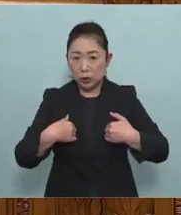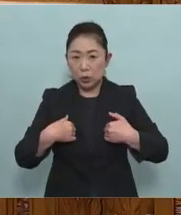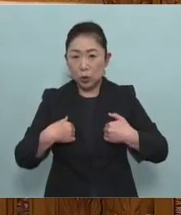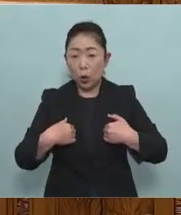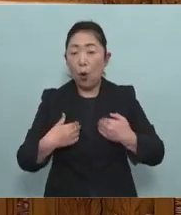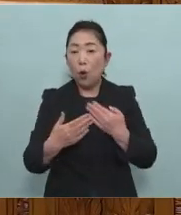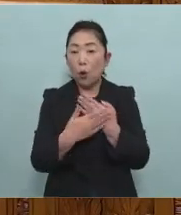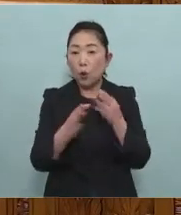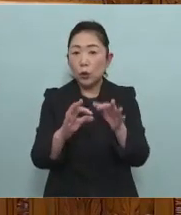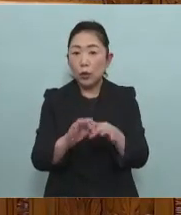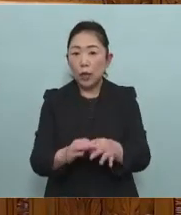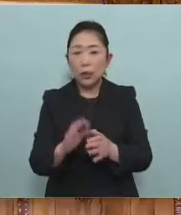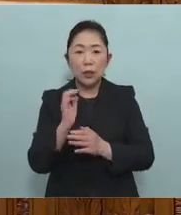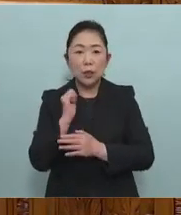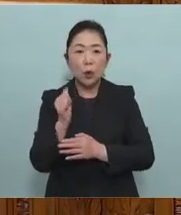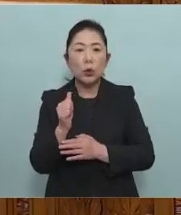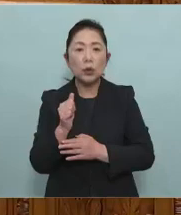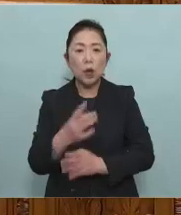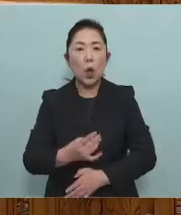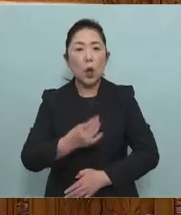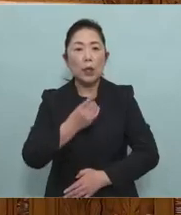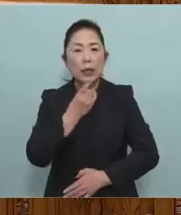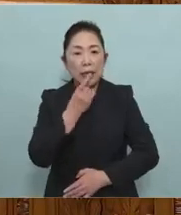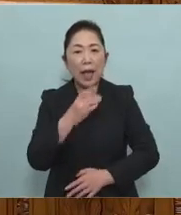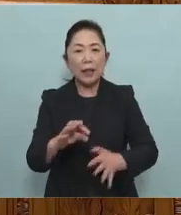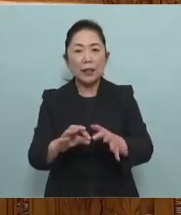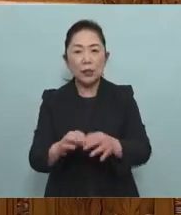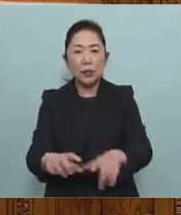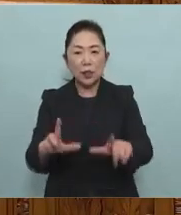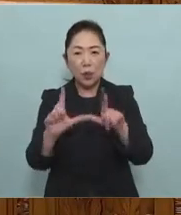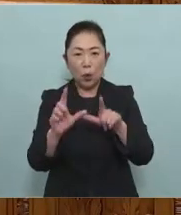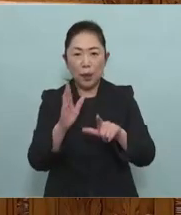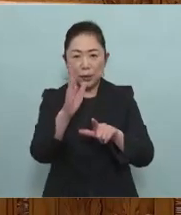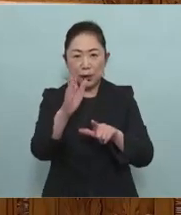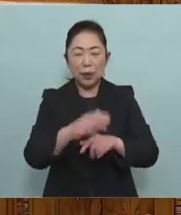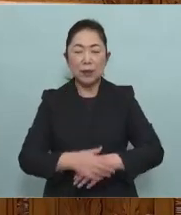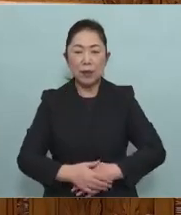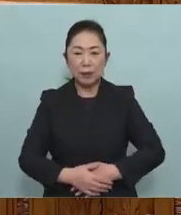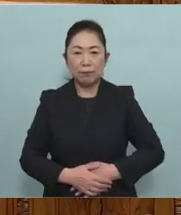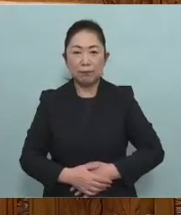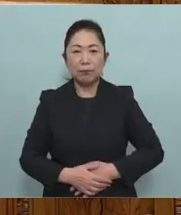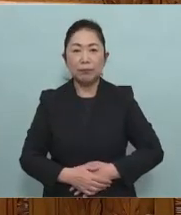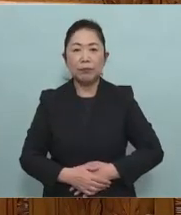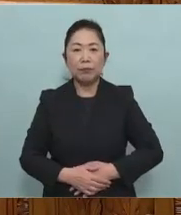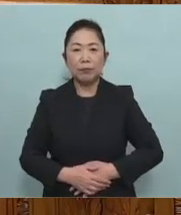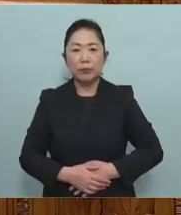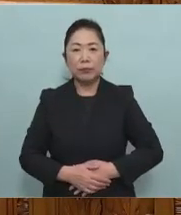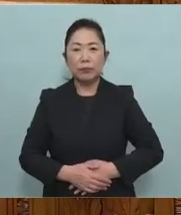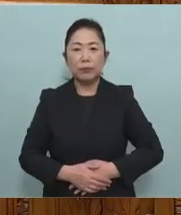点についての総理からの期待についてご答弁ください。